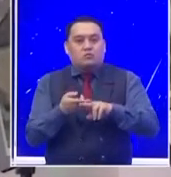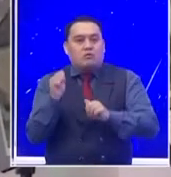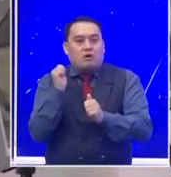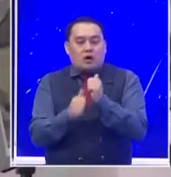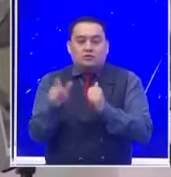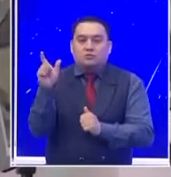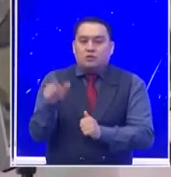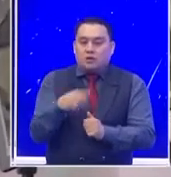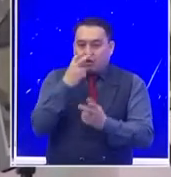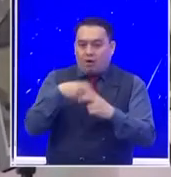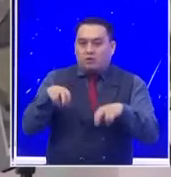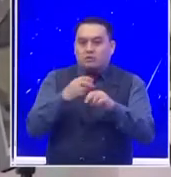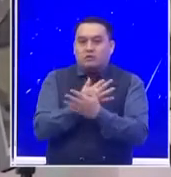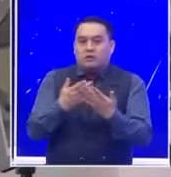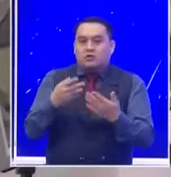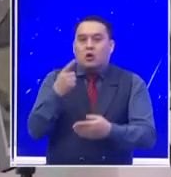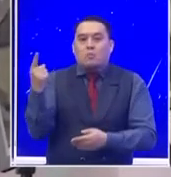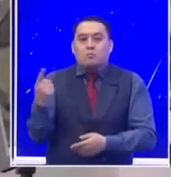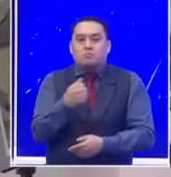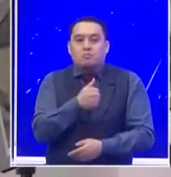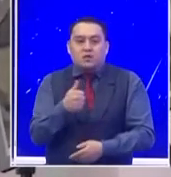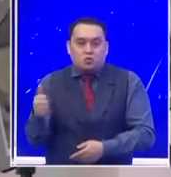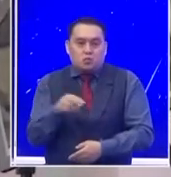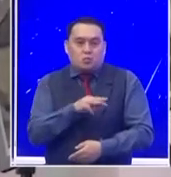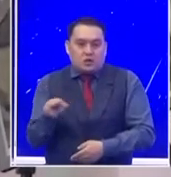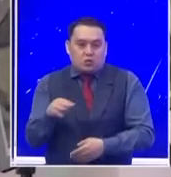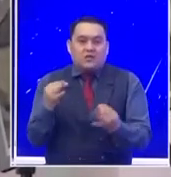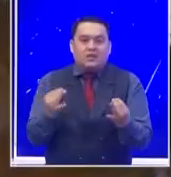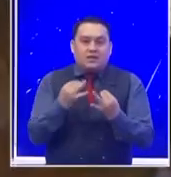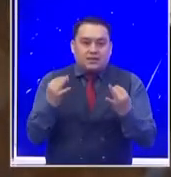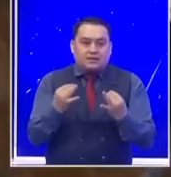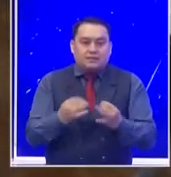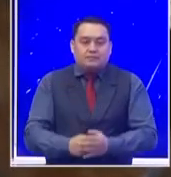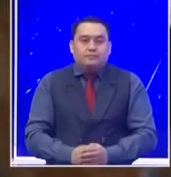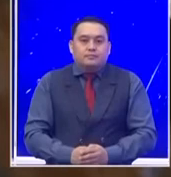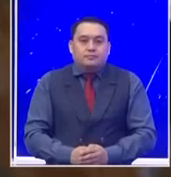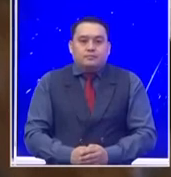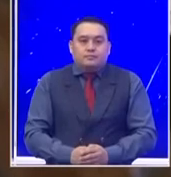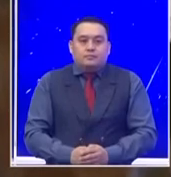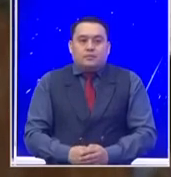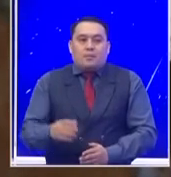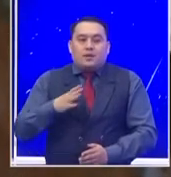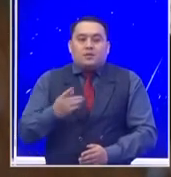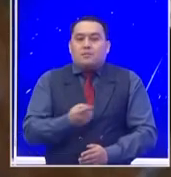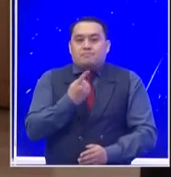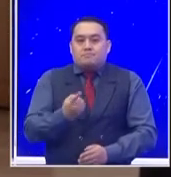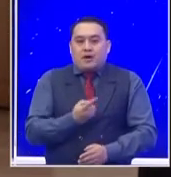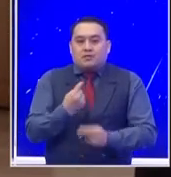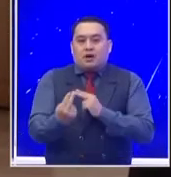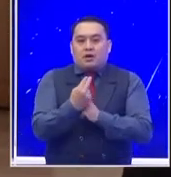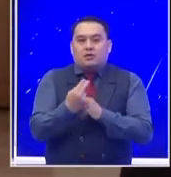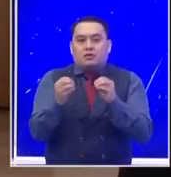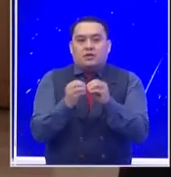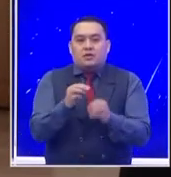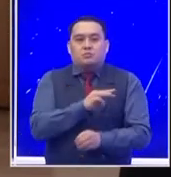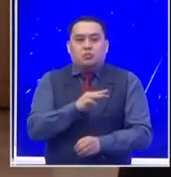посетители рассматривают по несколько минут это говорит о неподдельным интересе также для посетителя провели мастер-класс всего за 10